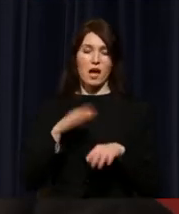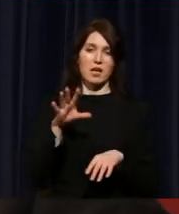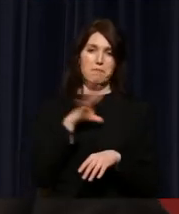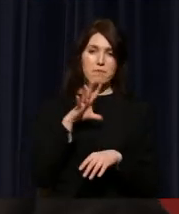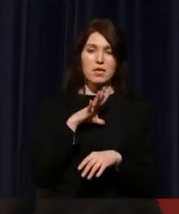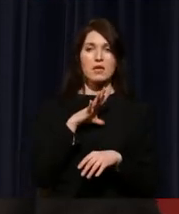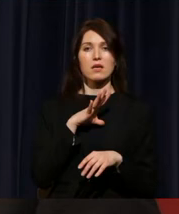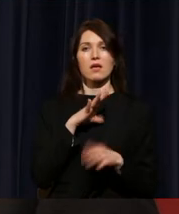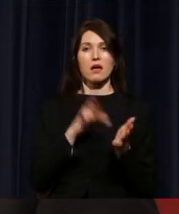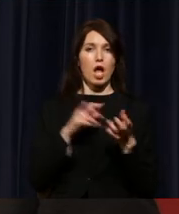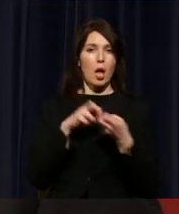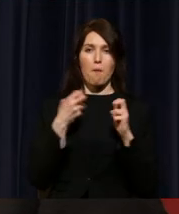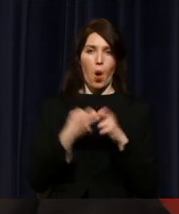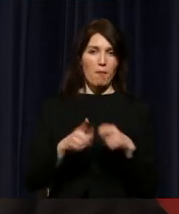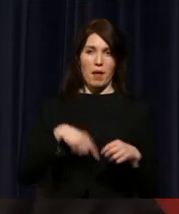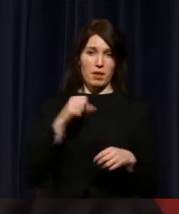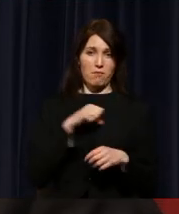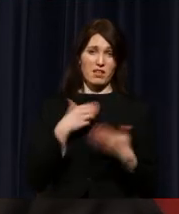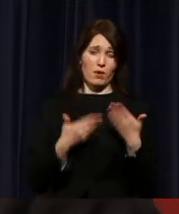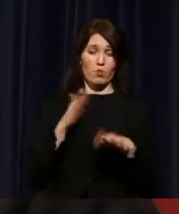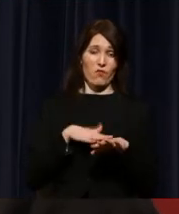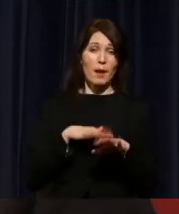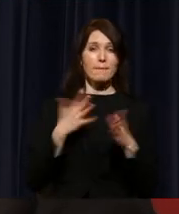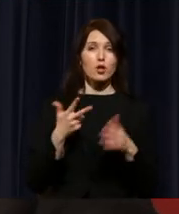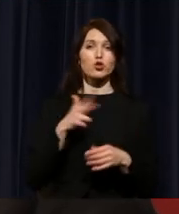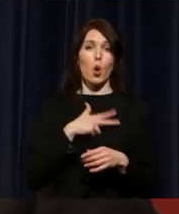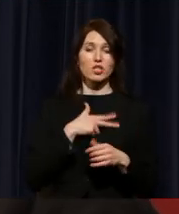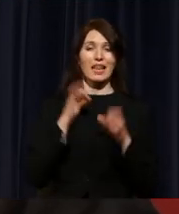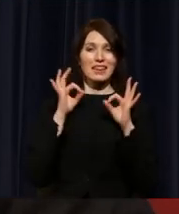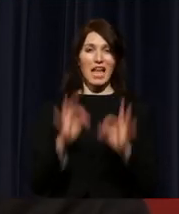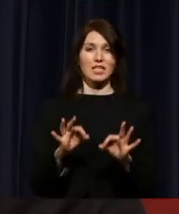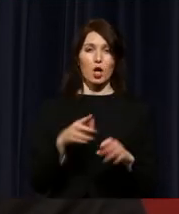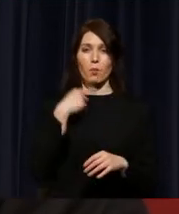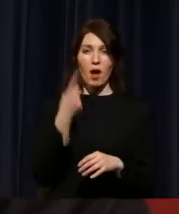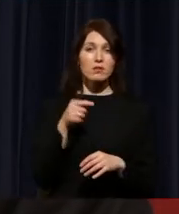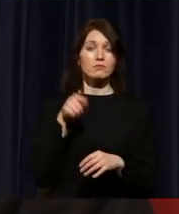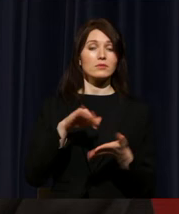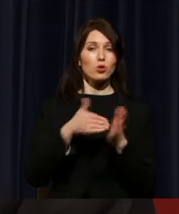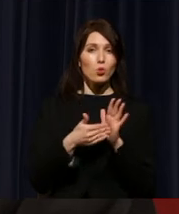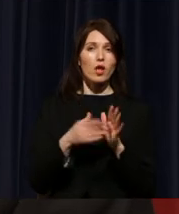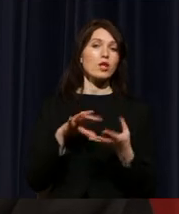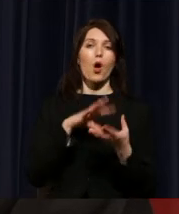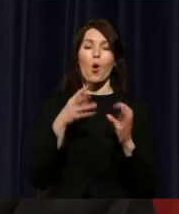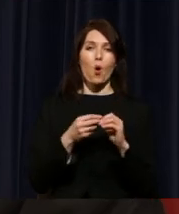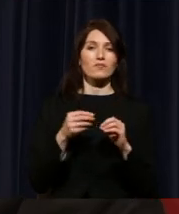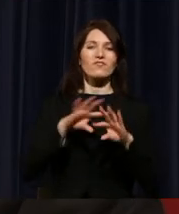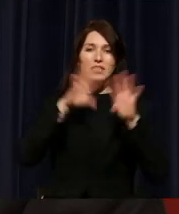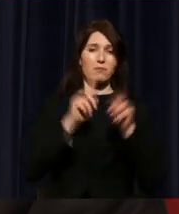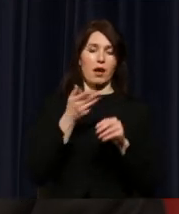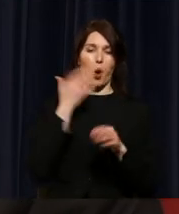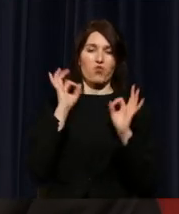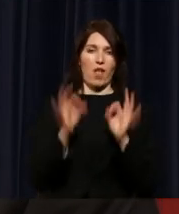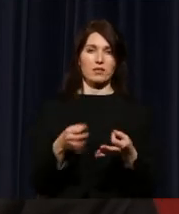bijis kādā problēmā, sociālais taisnīgums pasaka to, ka šī situācija konceptuāli netaisnīga. Ja manī